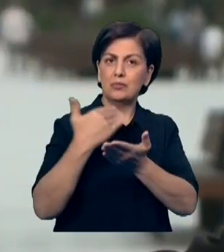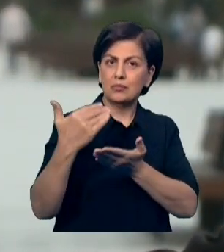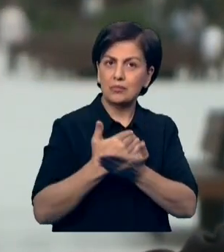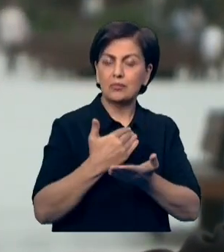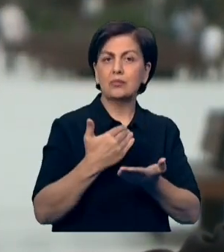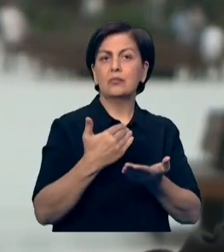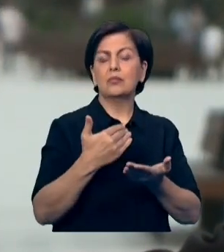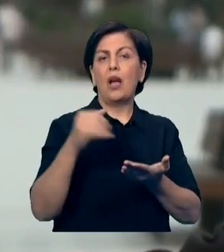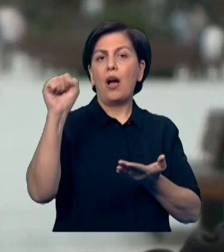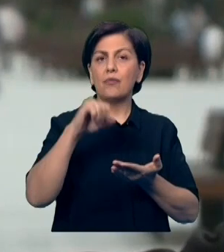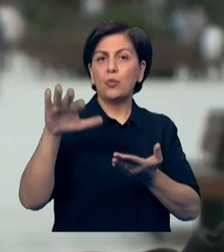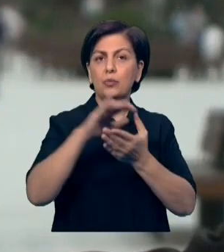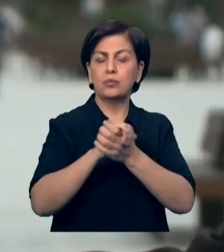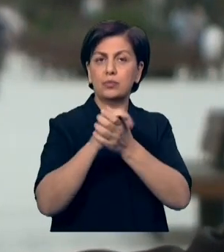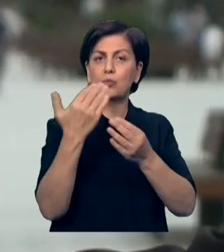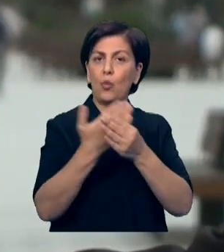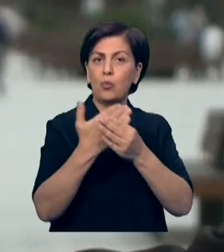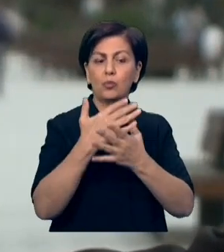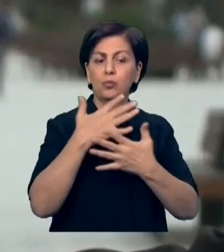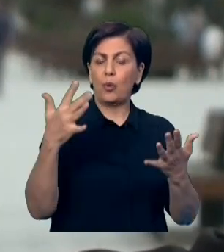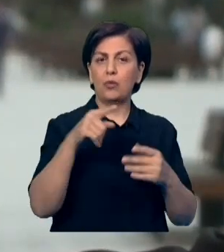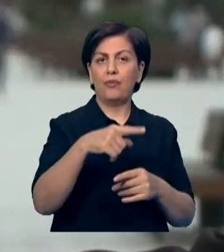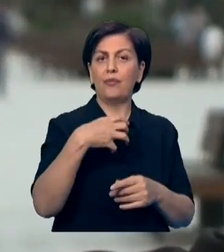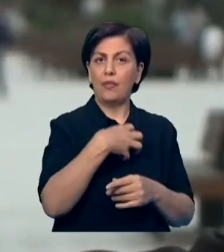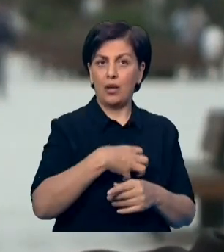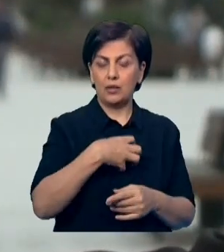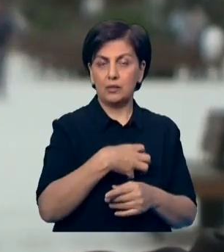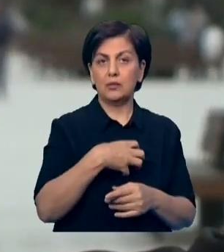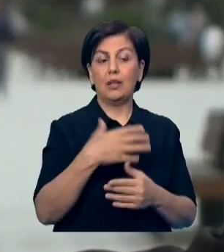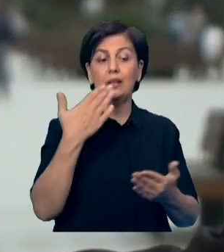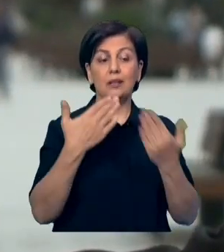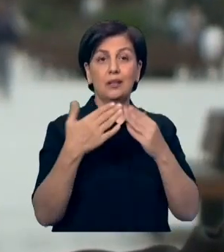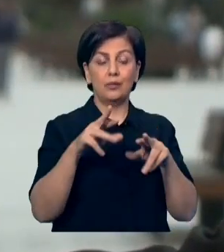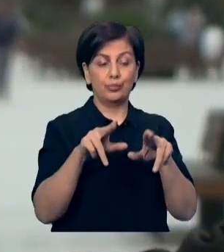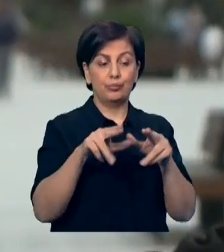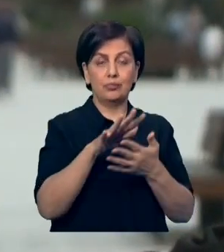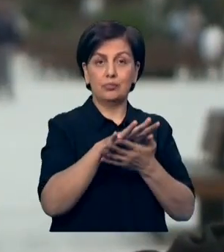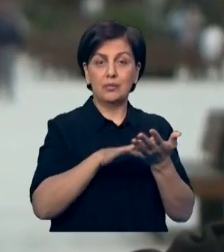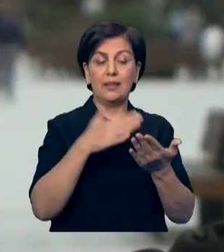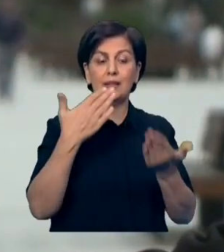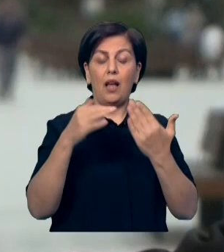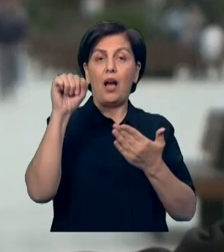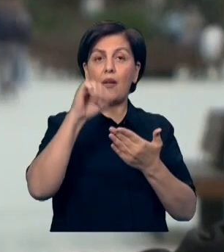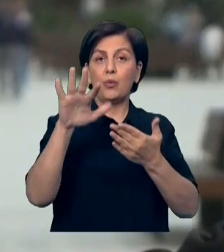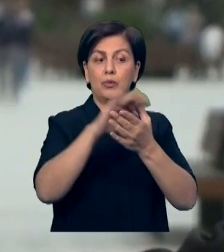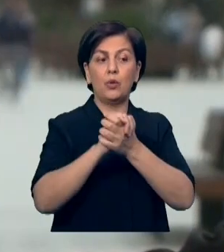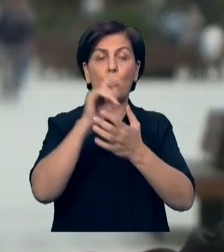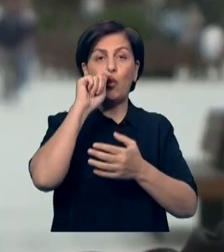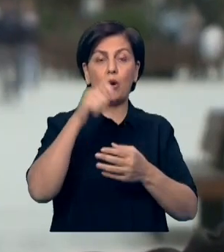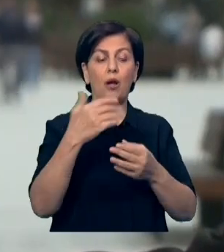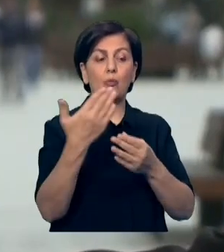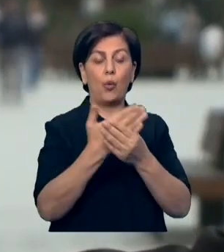İttifaqının yardımları böyük əhəmiyyət daşıyır. Və əgər proses belə davam edərsə, yəni Avropa İttifaqı Ukraynaya hərbi